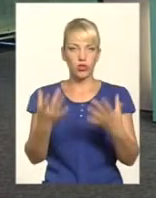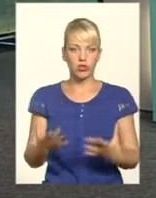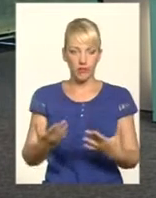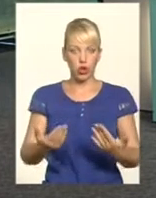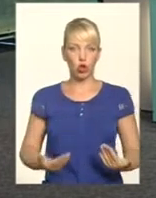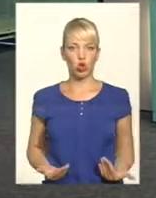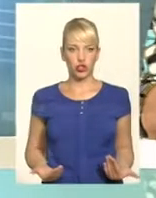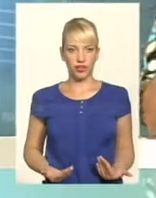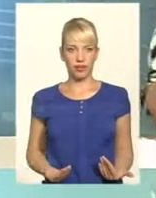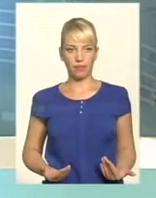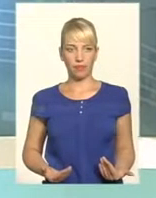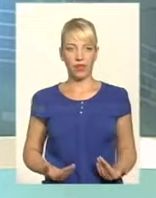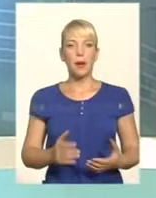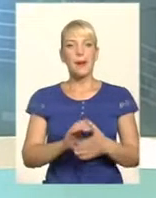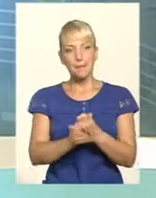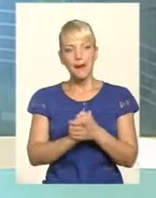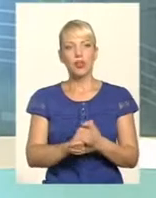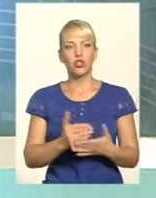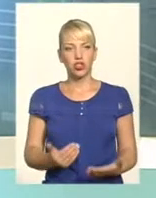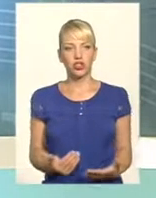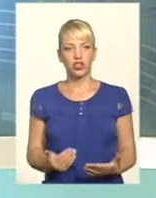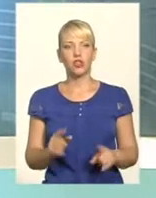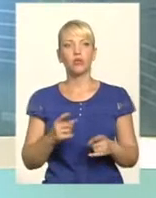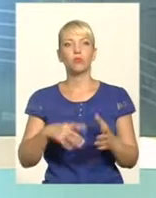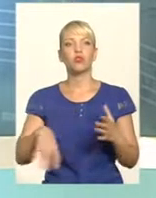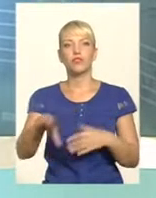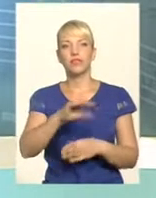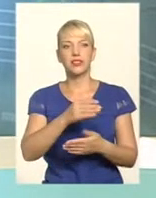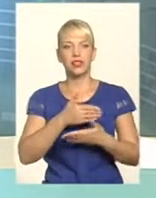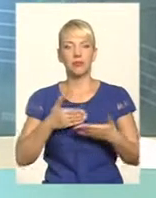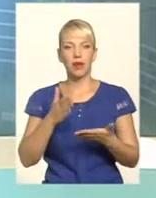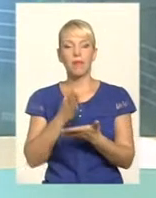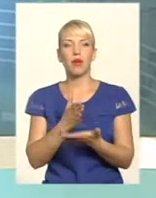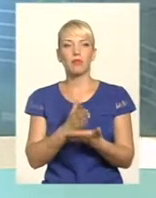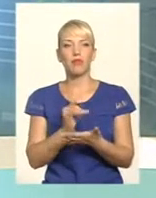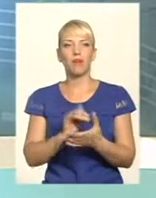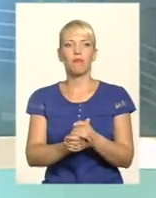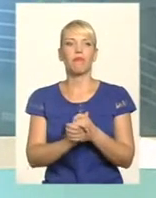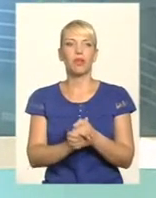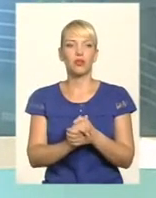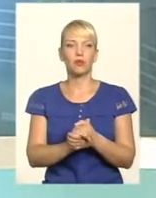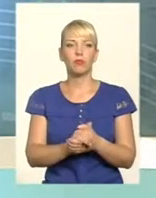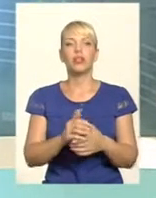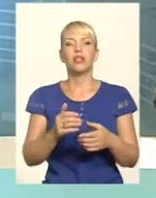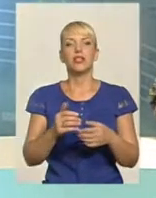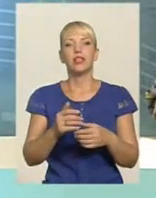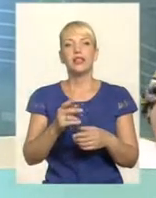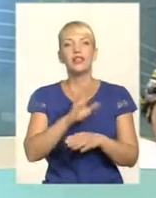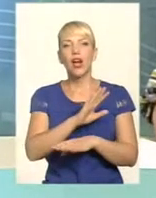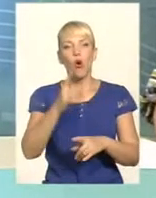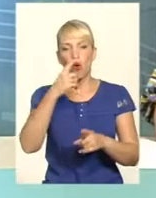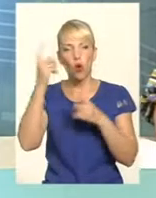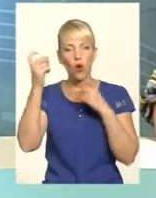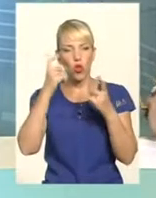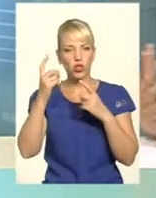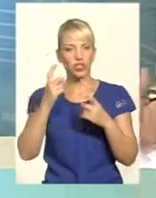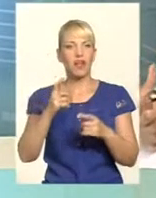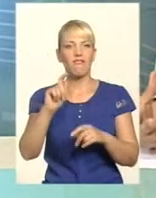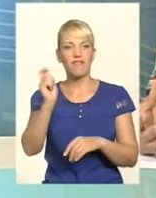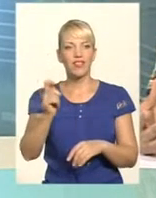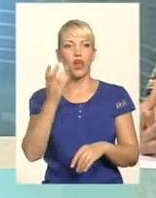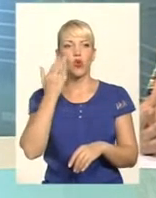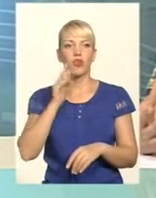відносно мирного, тому що ми всі фактично перебуваємо в тому стані неоголошеної війни і в стані, коли і